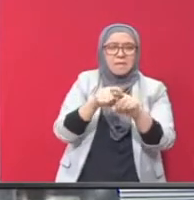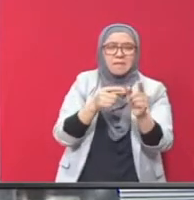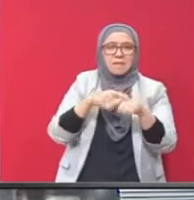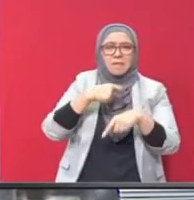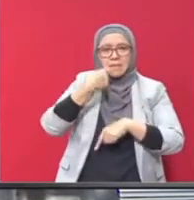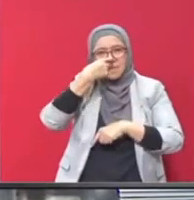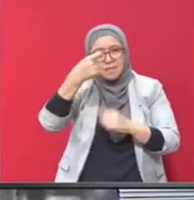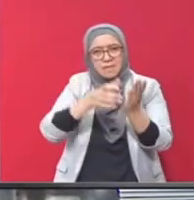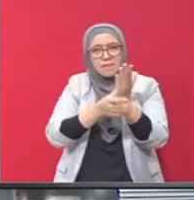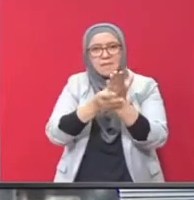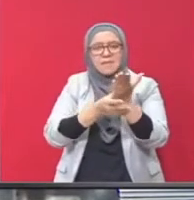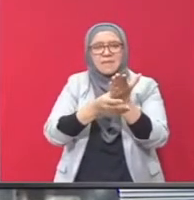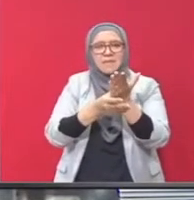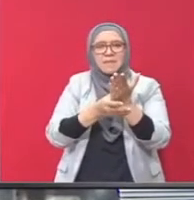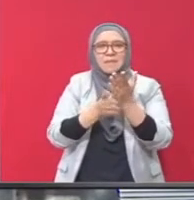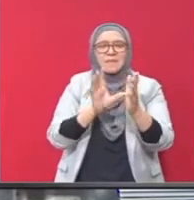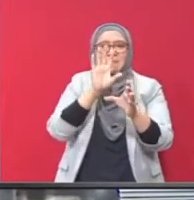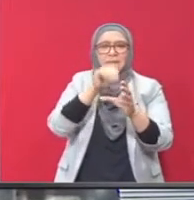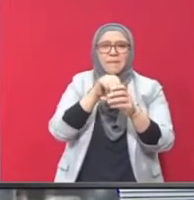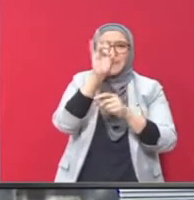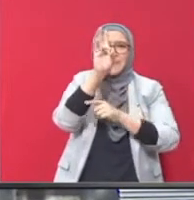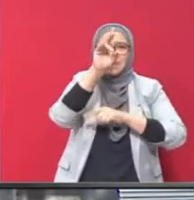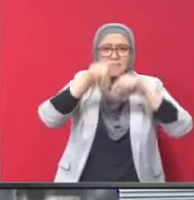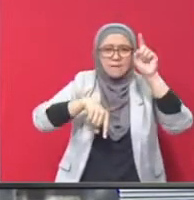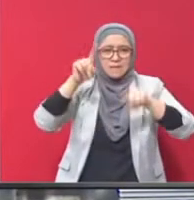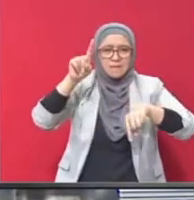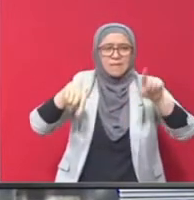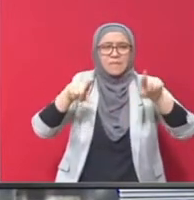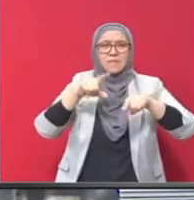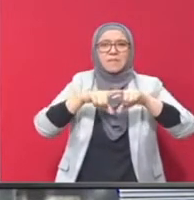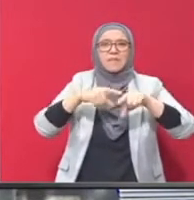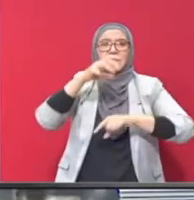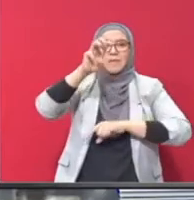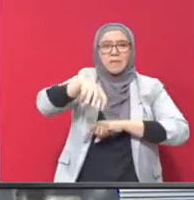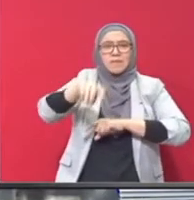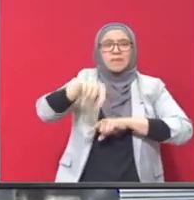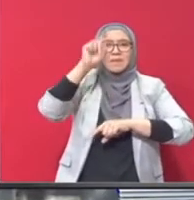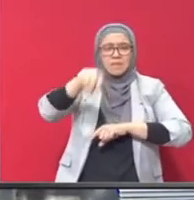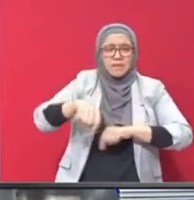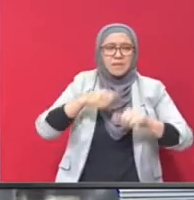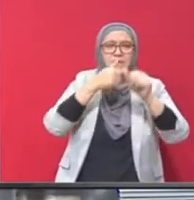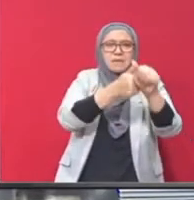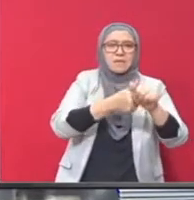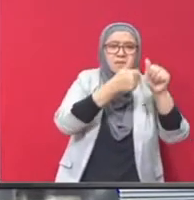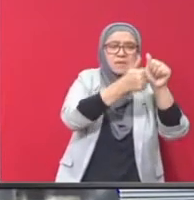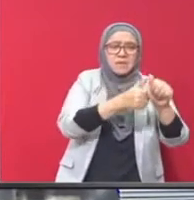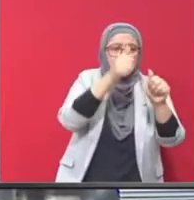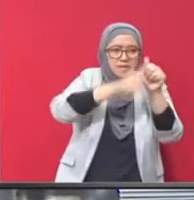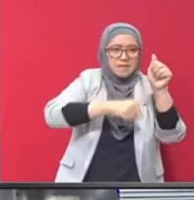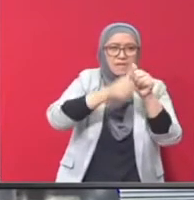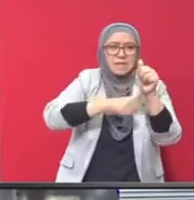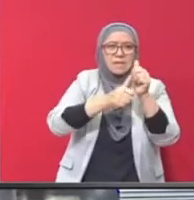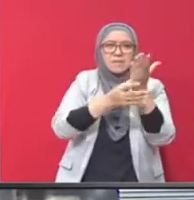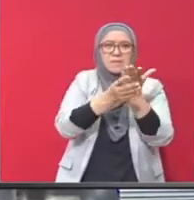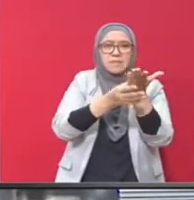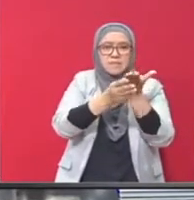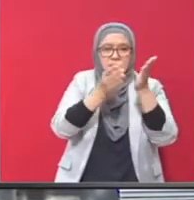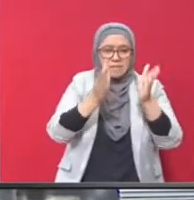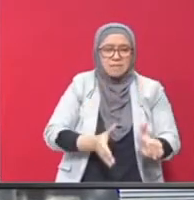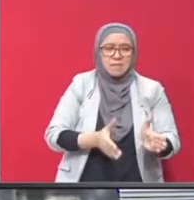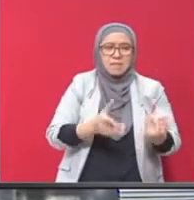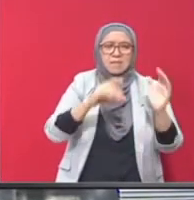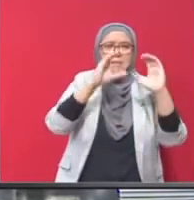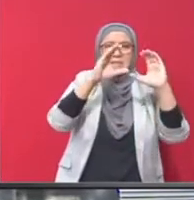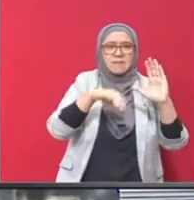juta penilaian perancangan penjaga rileks yang wajib untuk diikuti oleh setiap penagih dadah seperti berikut tuh